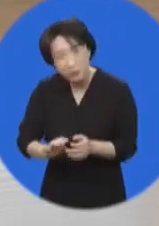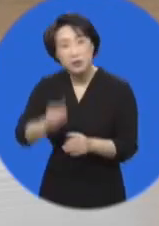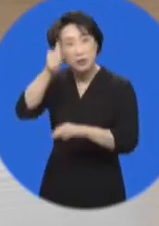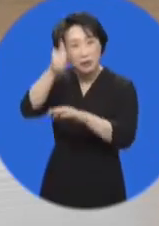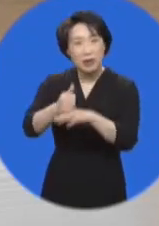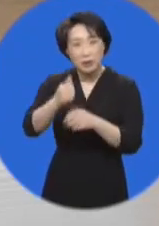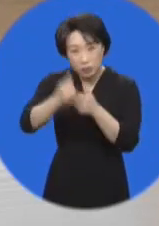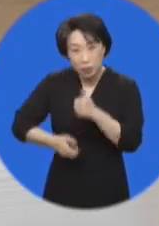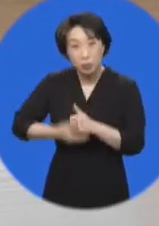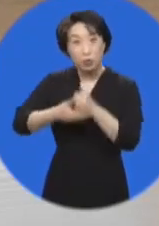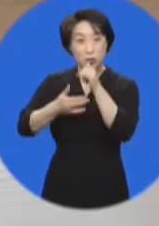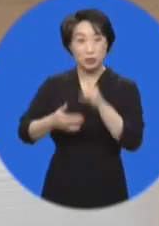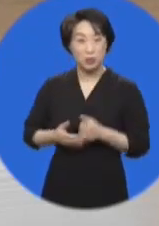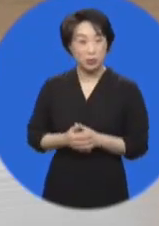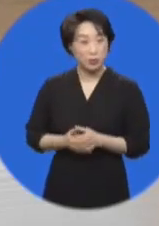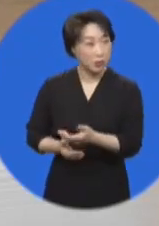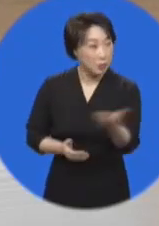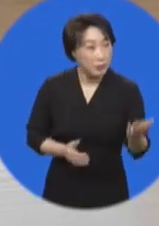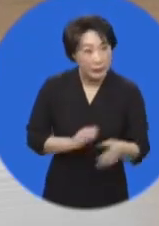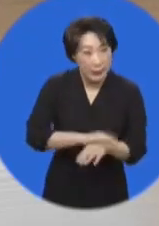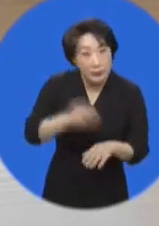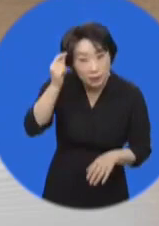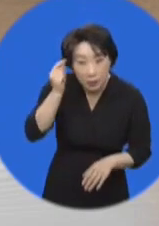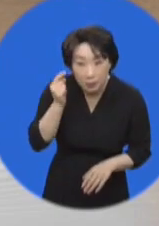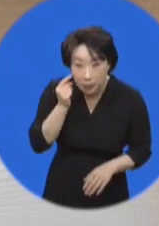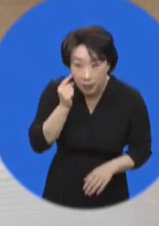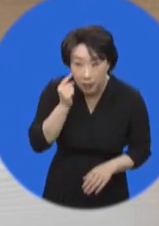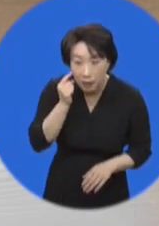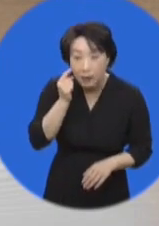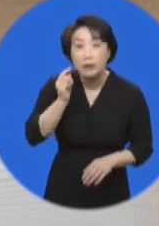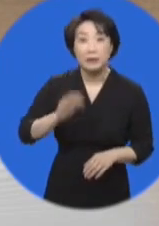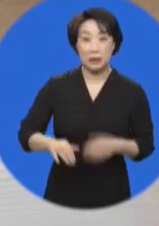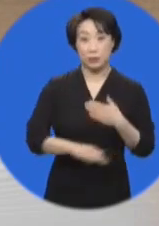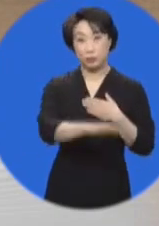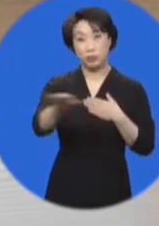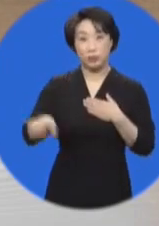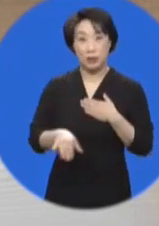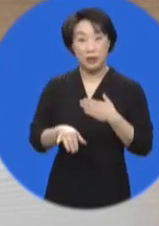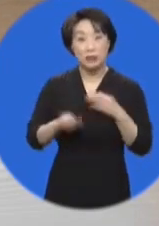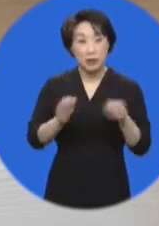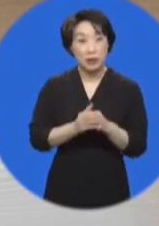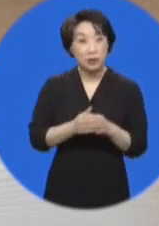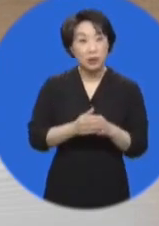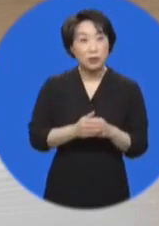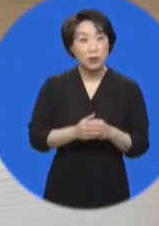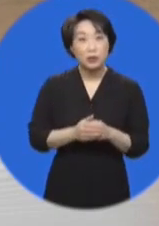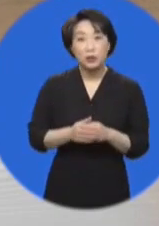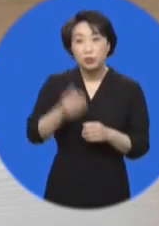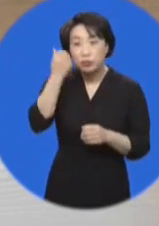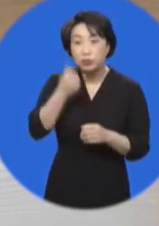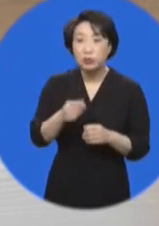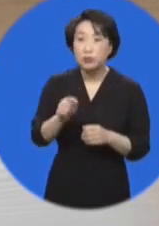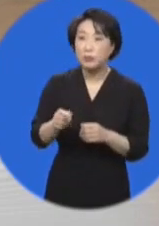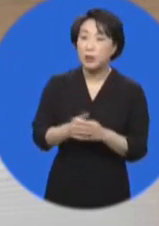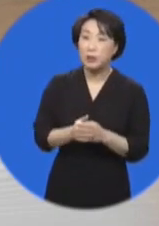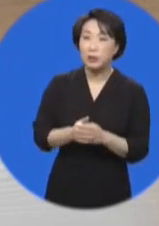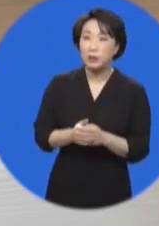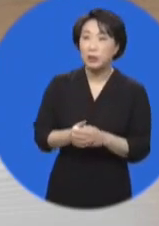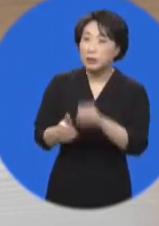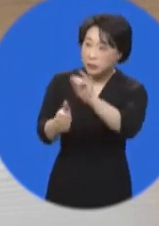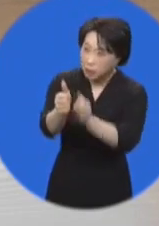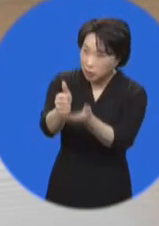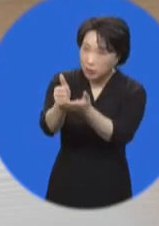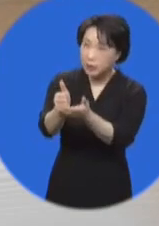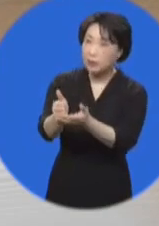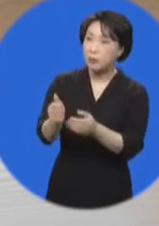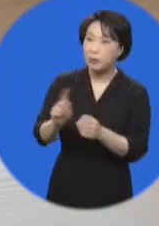여러분이 잘 이해하실 것은 우리가 남이 숨겨줘도 저 사람은 어떻게 양심이 저래 그럴